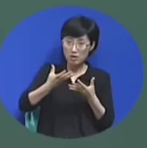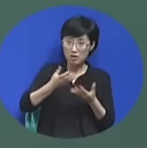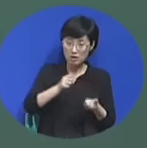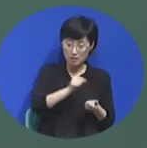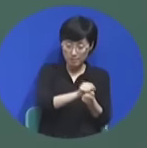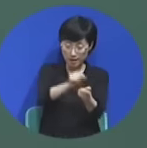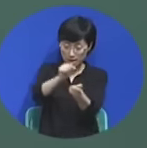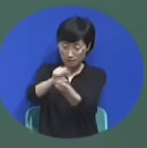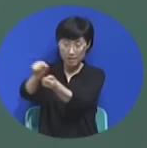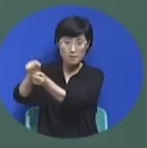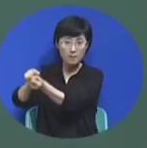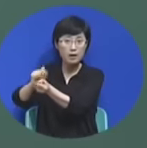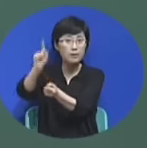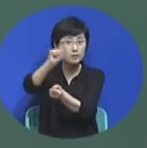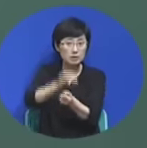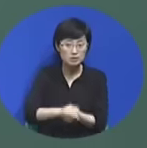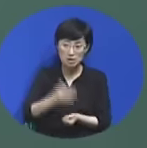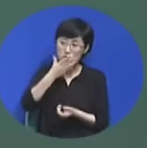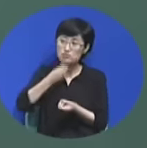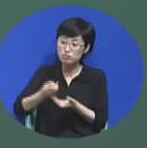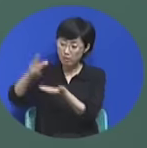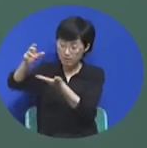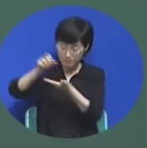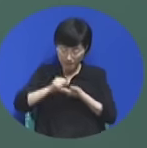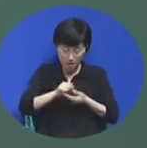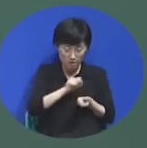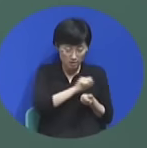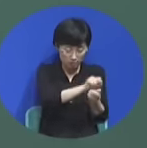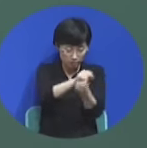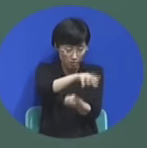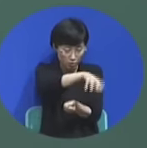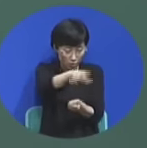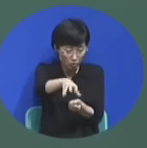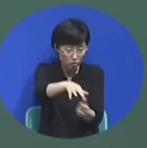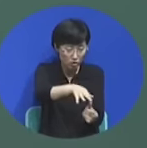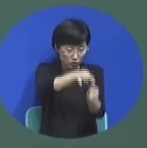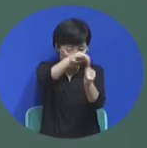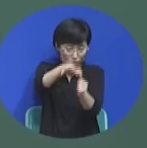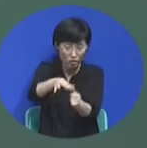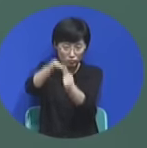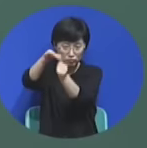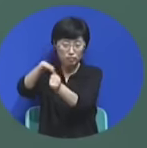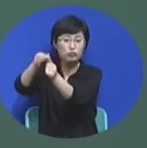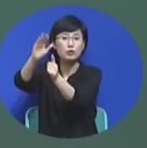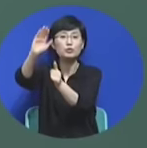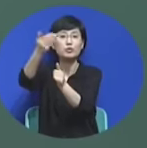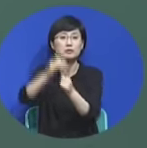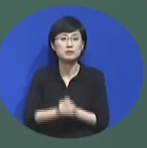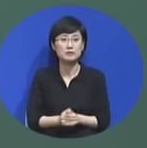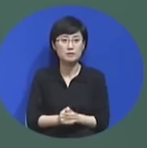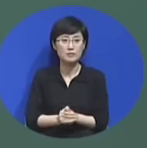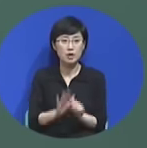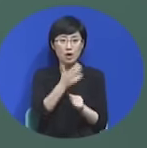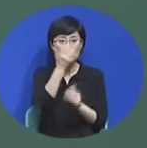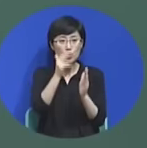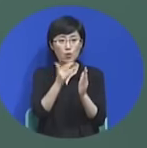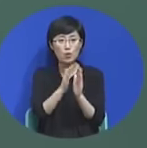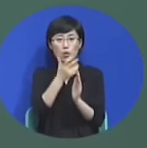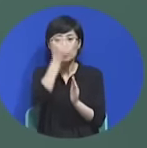这个福分是怎样传达出去的? 예, 그 주위에 다 미치게 되는 거죠. 只能是影响他的周围. 우리는 여기 보면서 아 물질적인 축복 많이